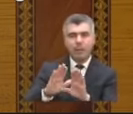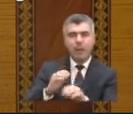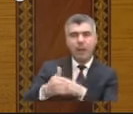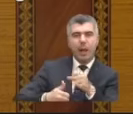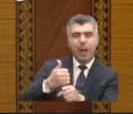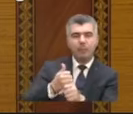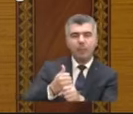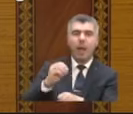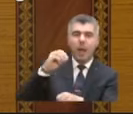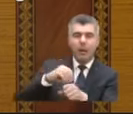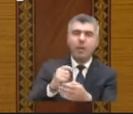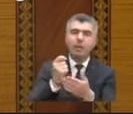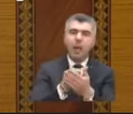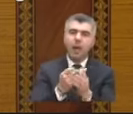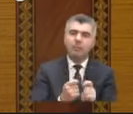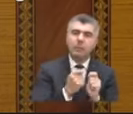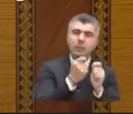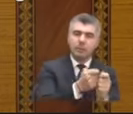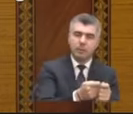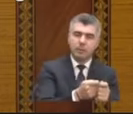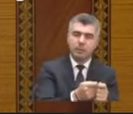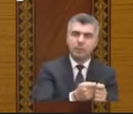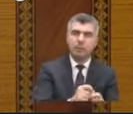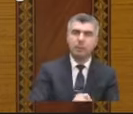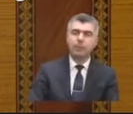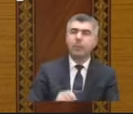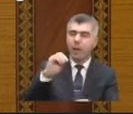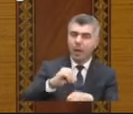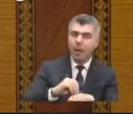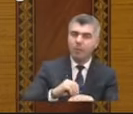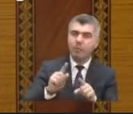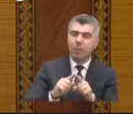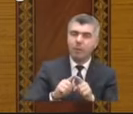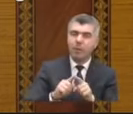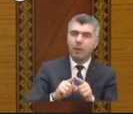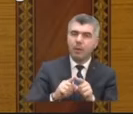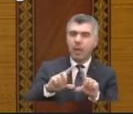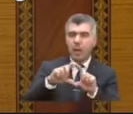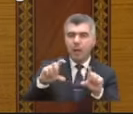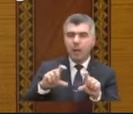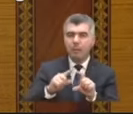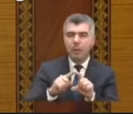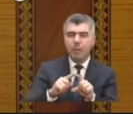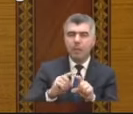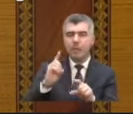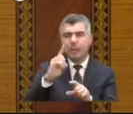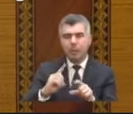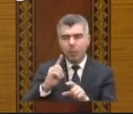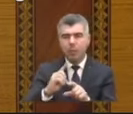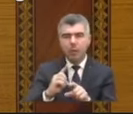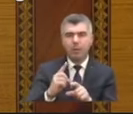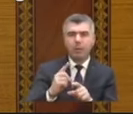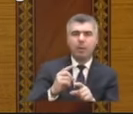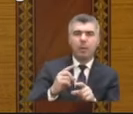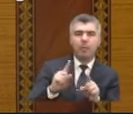تعاود تطلب اعاده الصلاحيه. قلنا بلي غادي تجي اعاده الصلاحيه حنا في ديسمبر، قلنا غادي يجي في جوان ولا في جويلية اللي